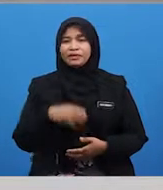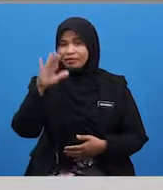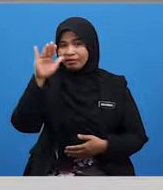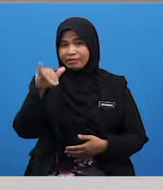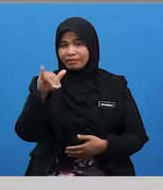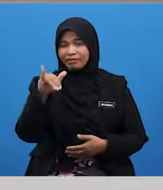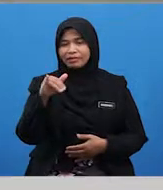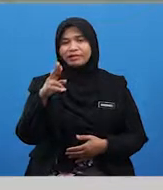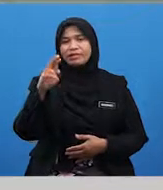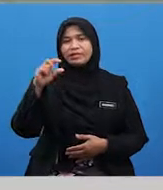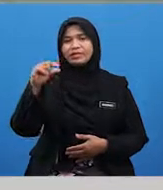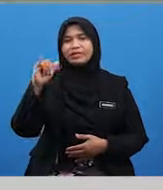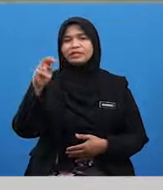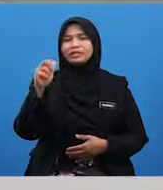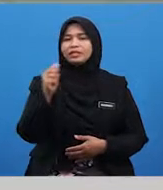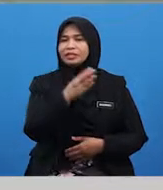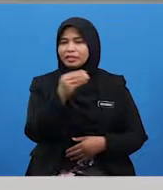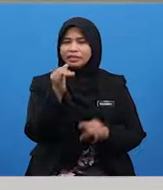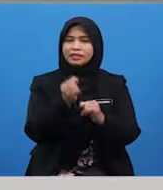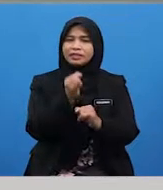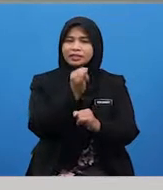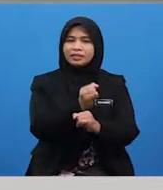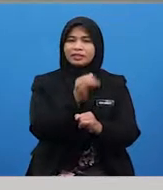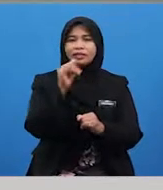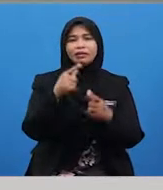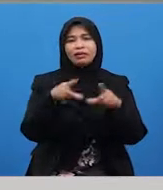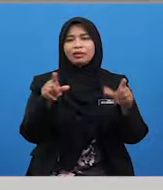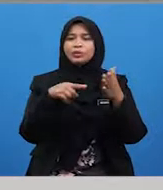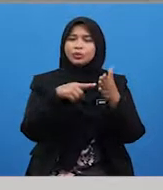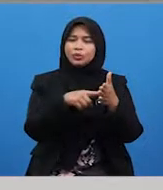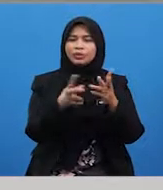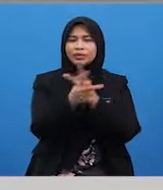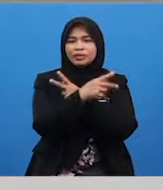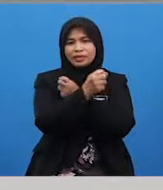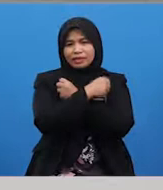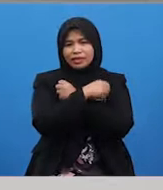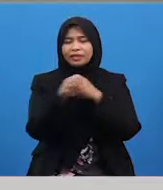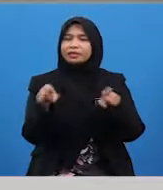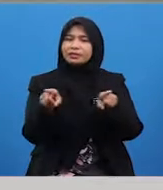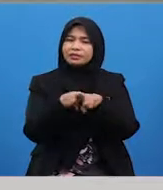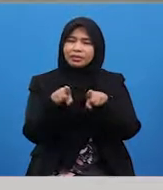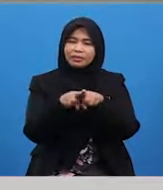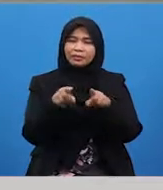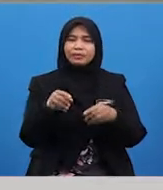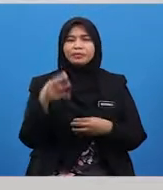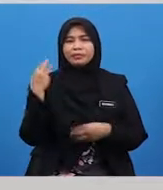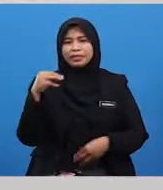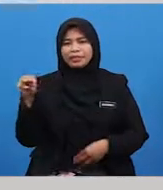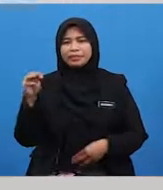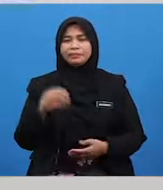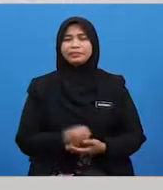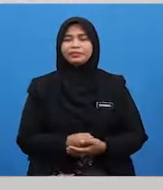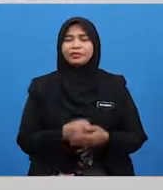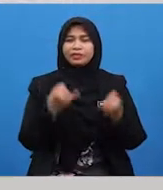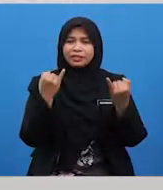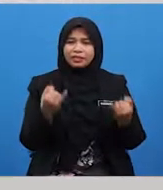betul. Regina dan jiran-jiran yang lain menunjukkan kasih sayang sesama mereka.